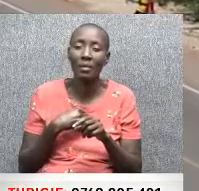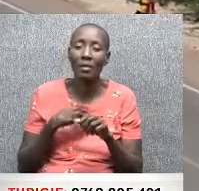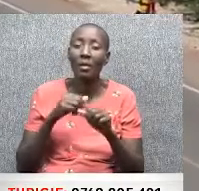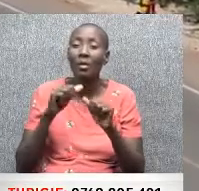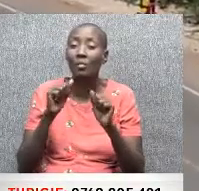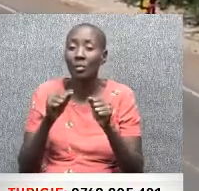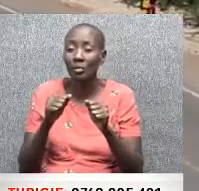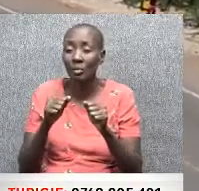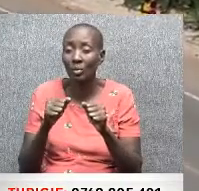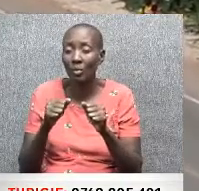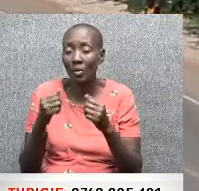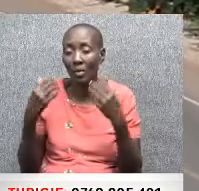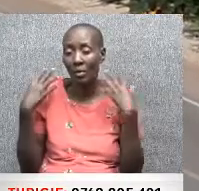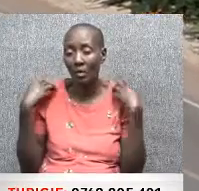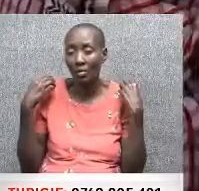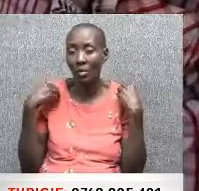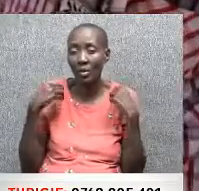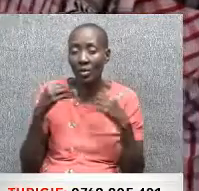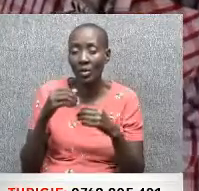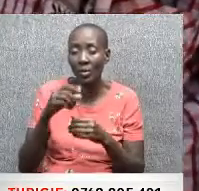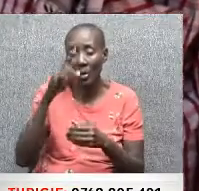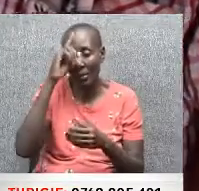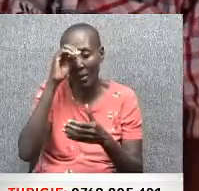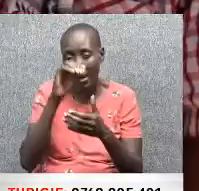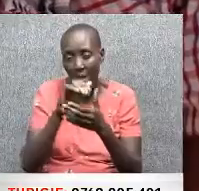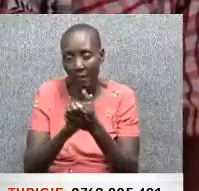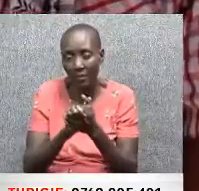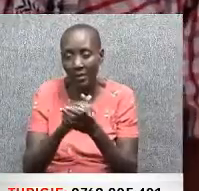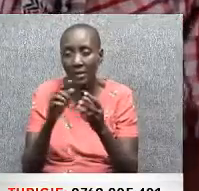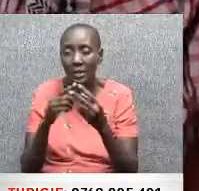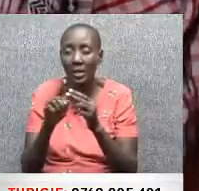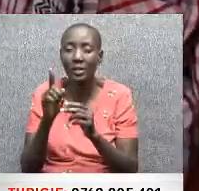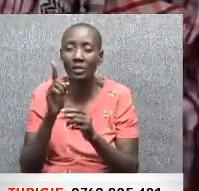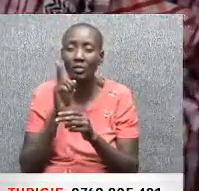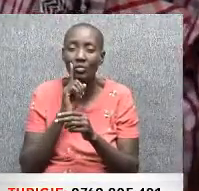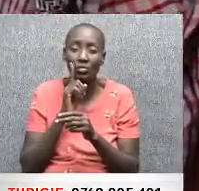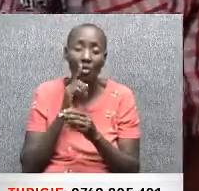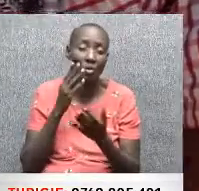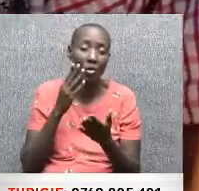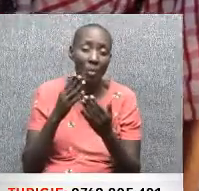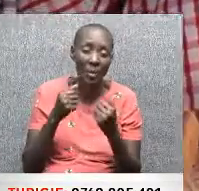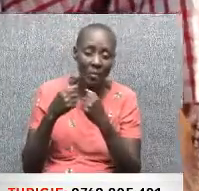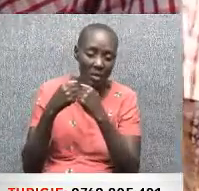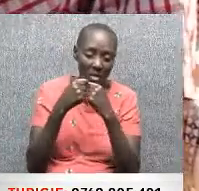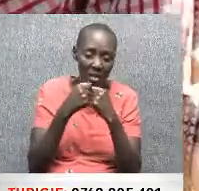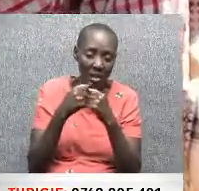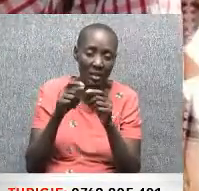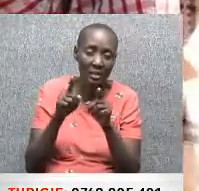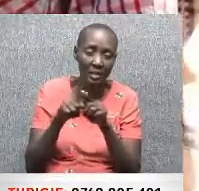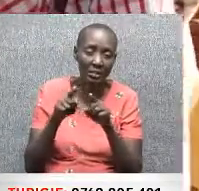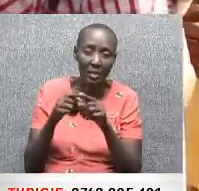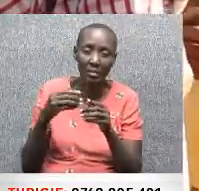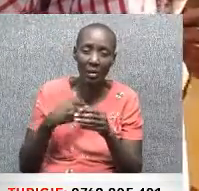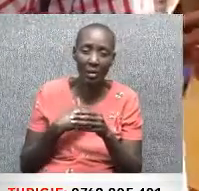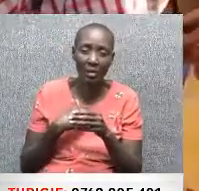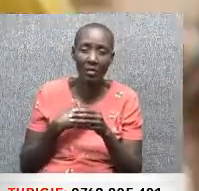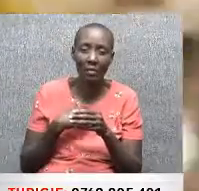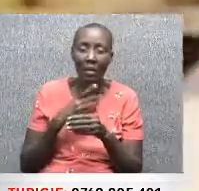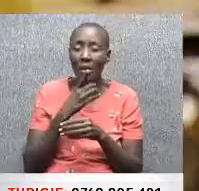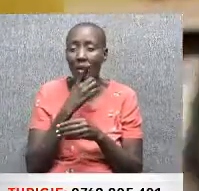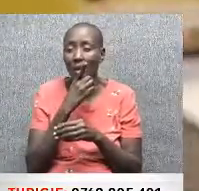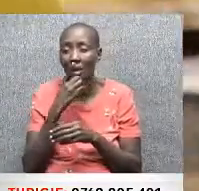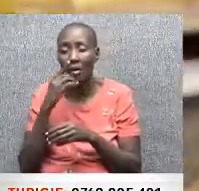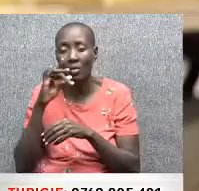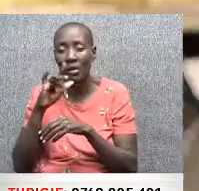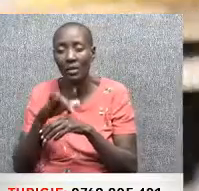inaaminika kwanza hapo kesho itatatizwa na mizozo? Ukame umeathiri jamii hii. Swali kuu ni je, wakaji